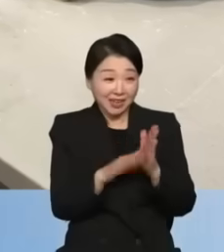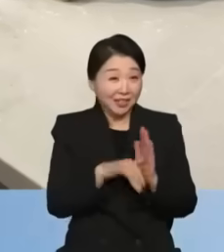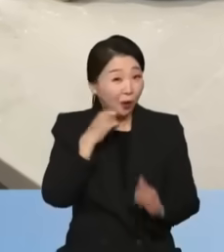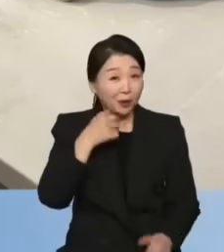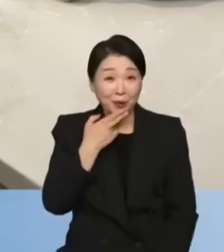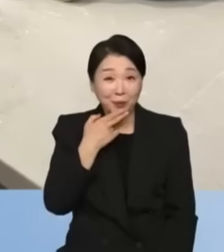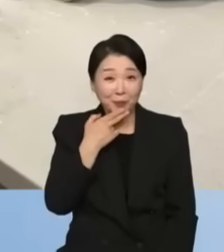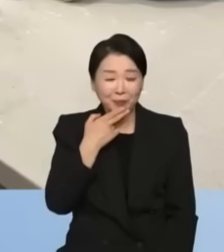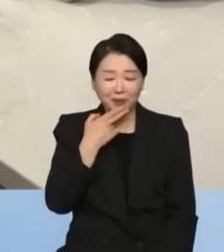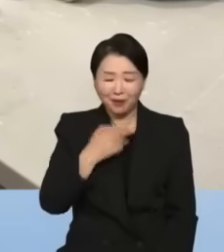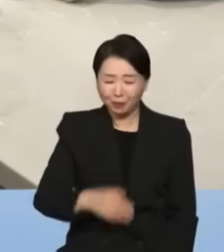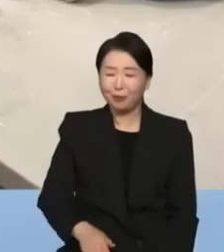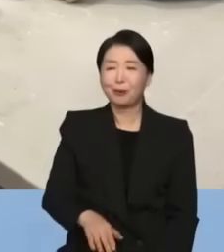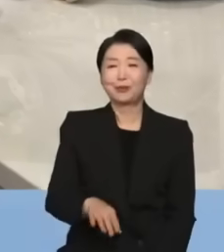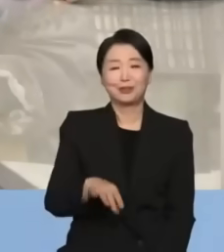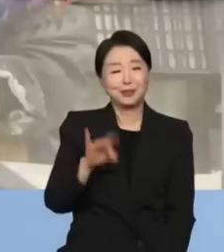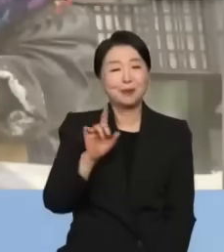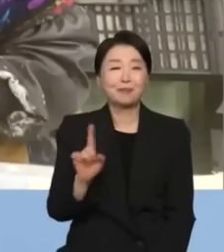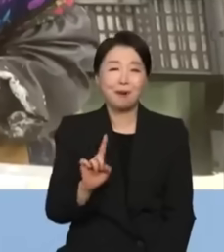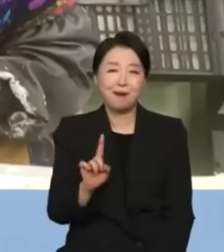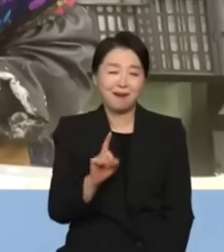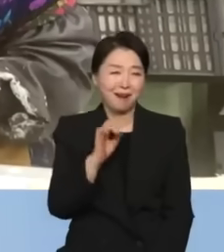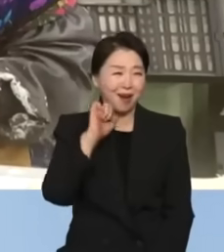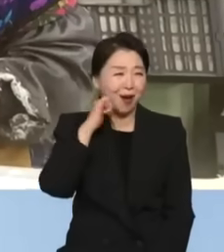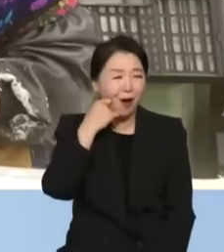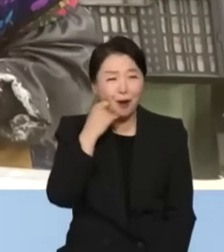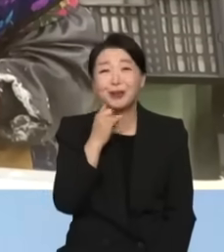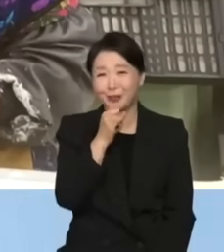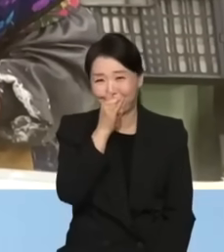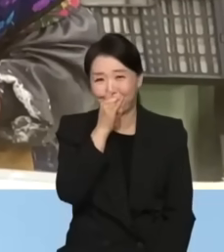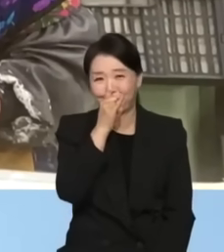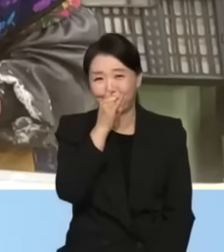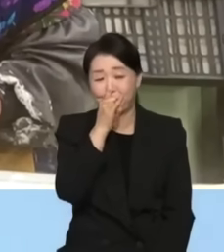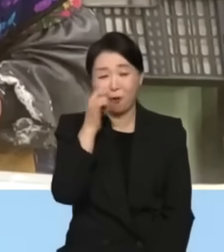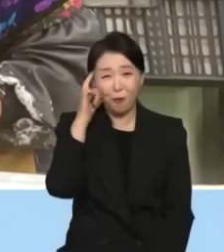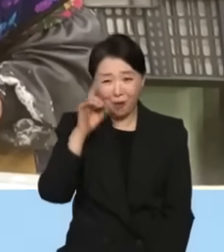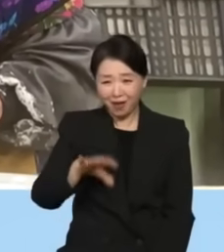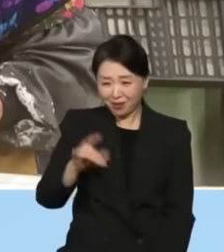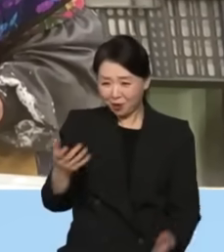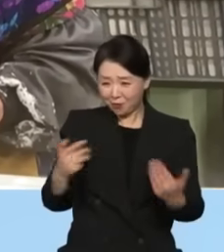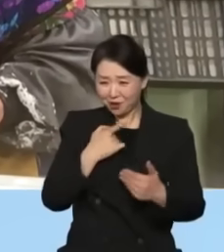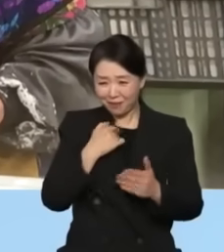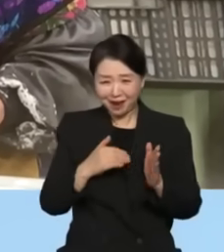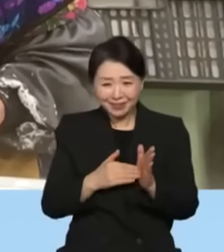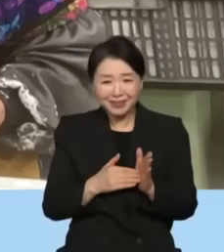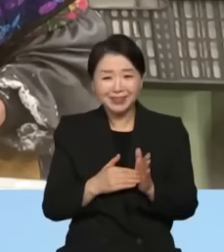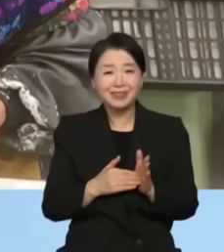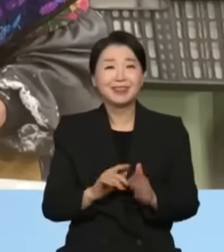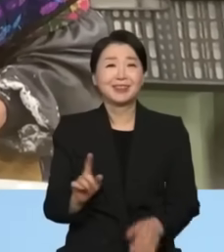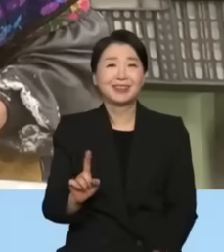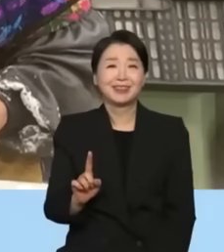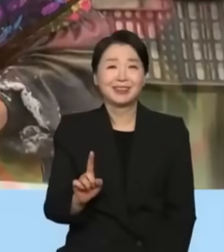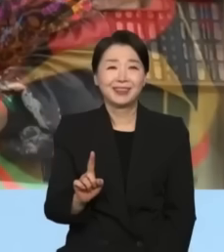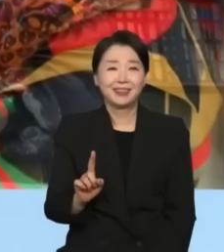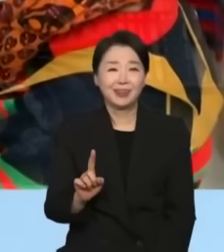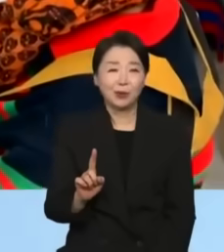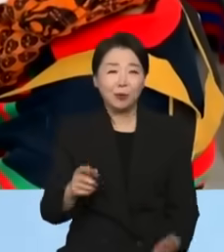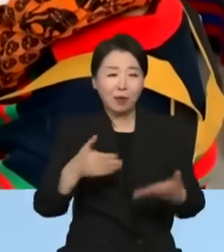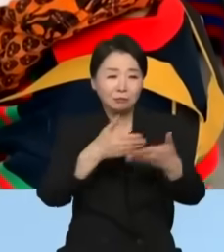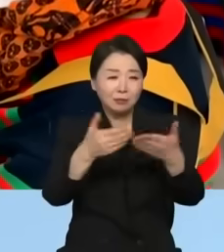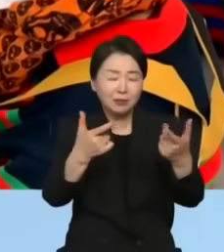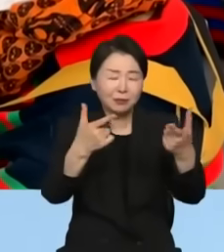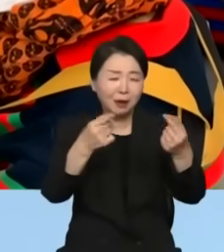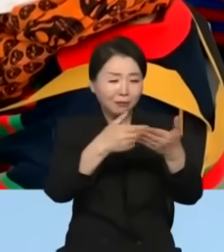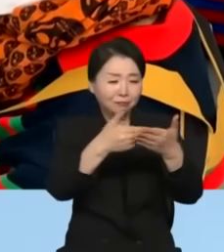않으십니까? 처음에는 좀 이렇게 어려운 부분들이 있었어요. 왜냐하면 난생 처음 해봐야 되는 그렇죠. 작업이고 거의 뭐 미술과 같은